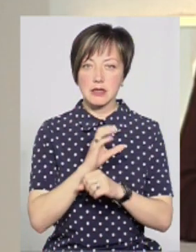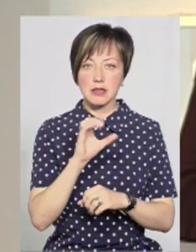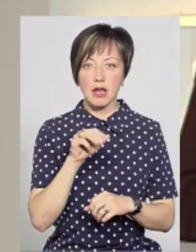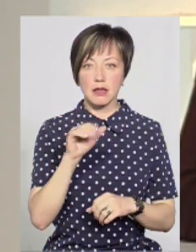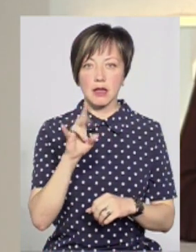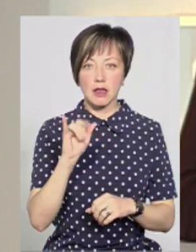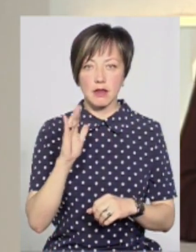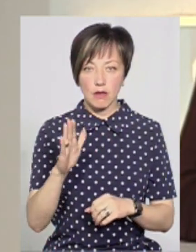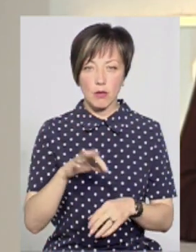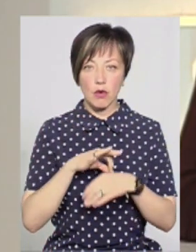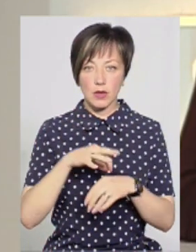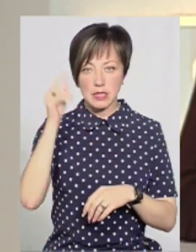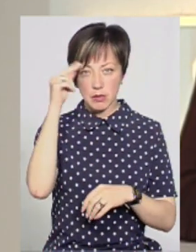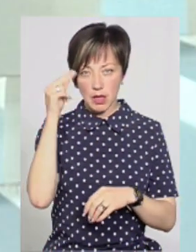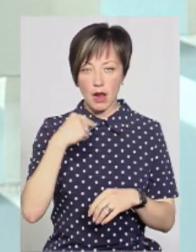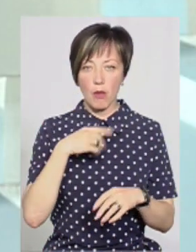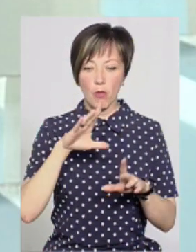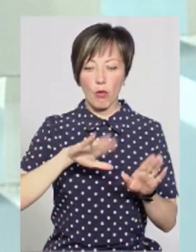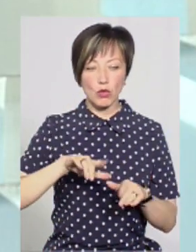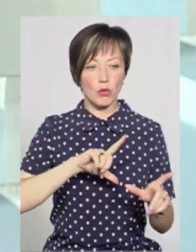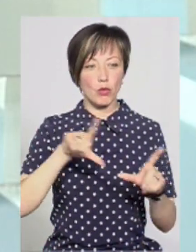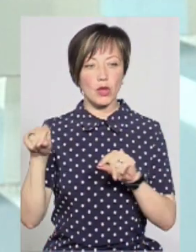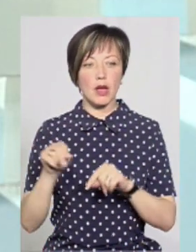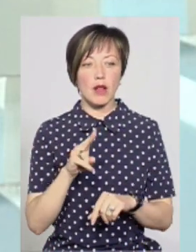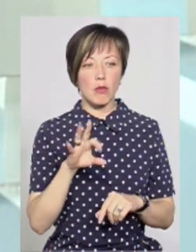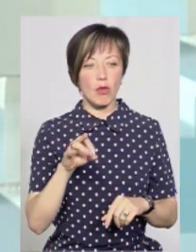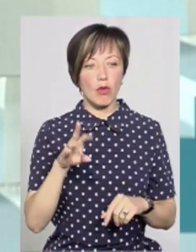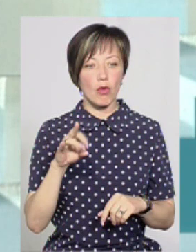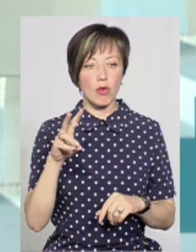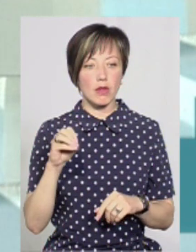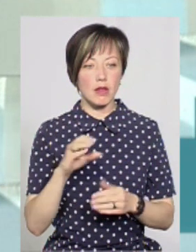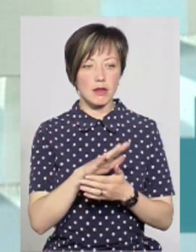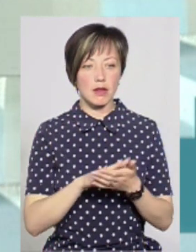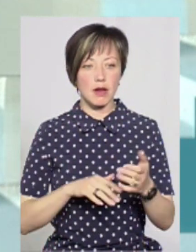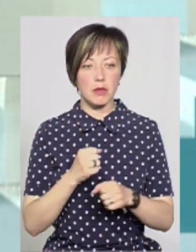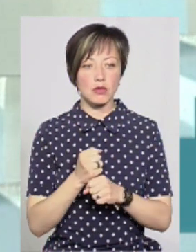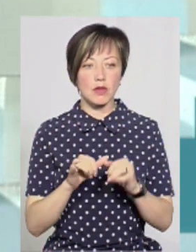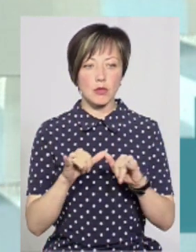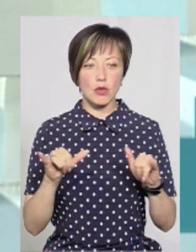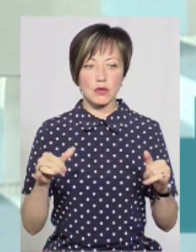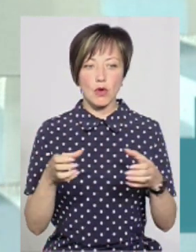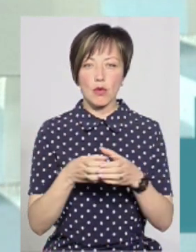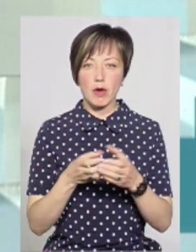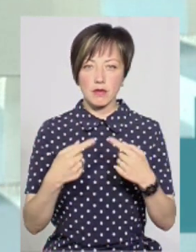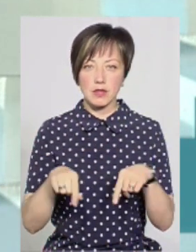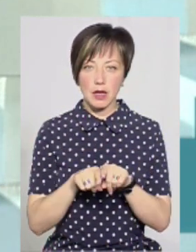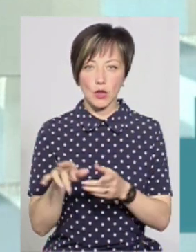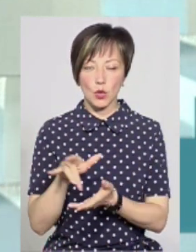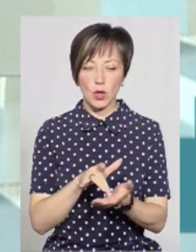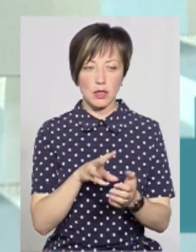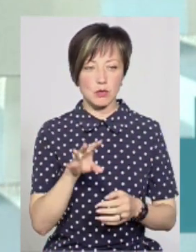такій туристичній перлині, а вже з Сатана ми поїхали в Полонне далі працювати по розвитку громади саме в сфері